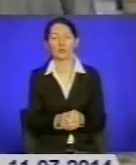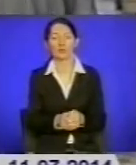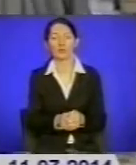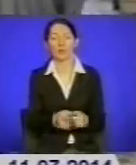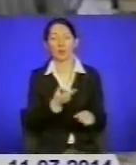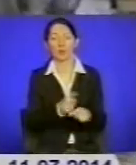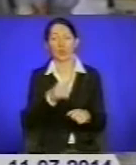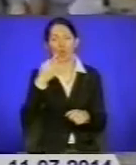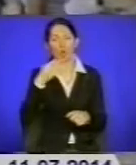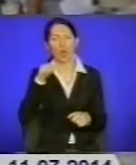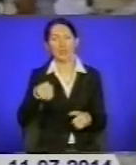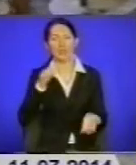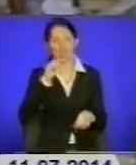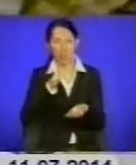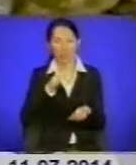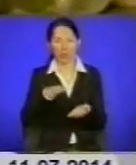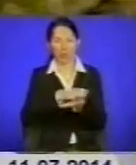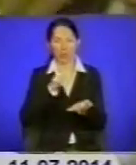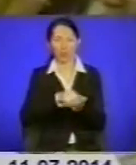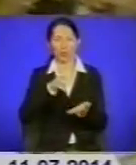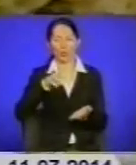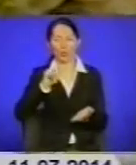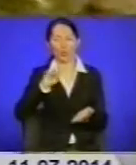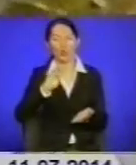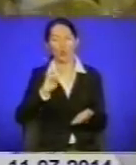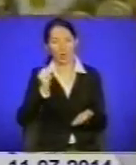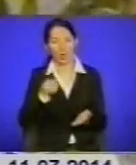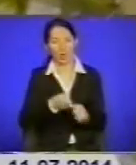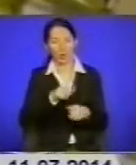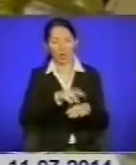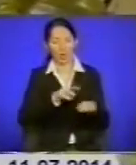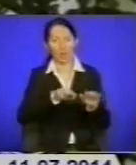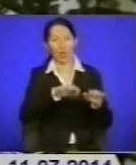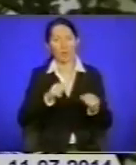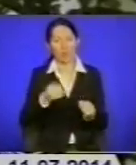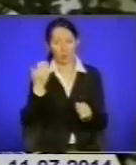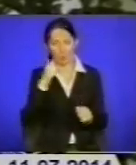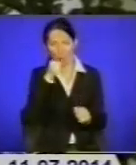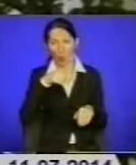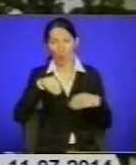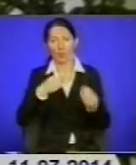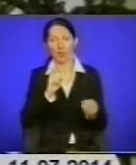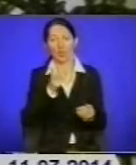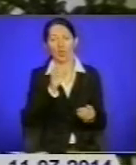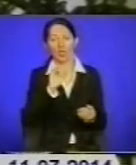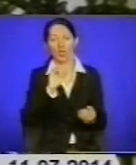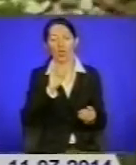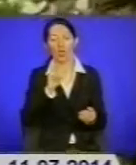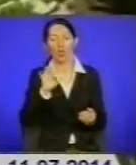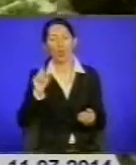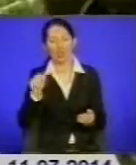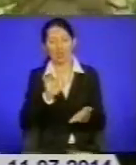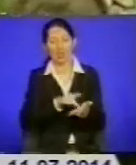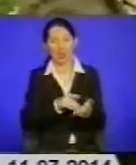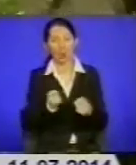Більше 40 тисяч банок зіпсутої тушонки, які міліціонери вилучили наприкінці минулого року, передали кінологічному центру при управлінні МВС України в